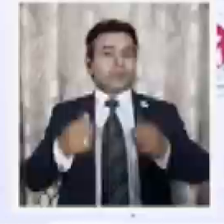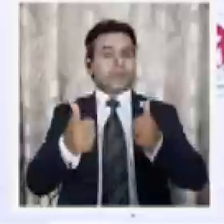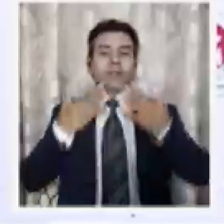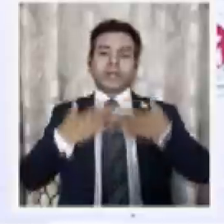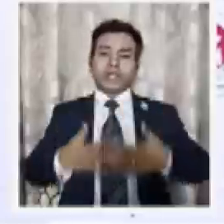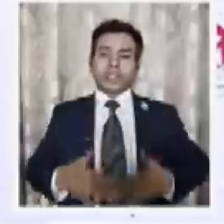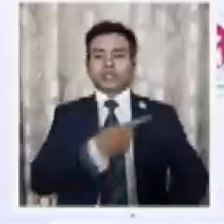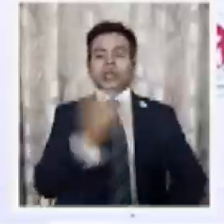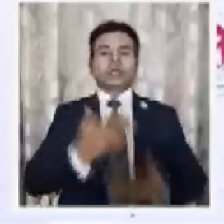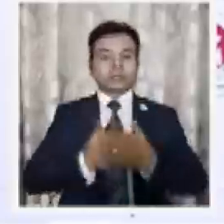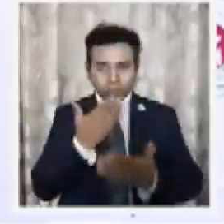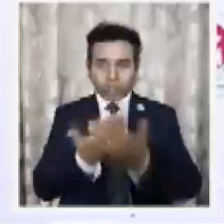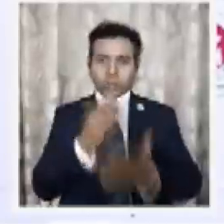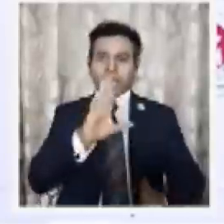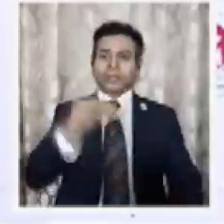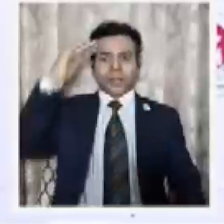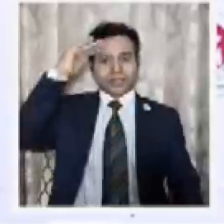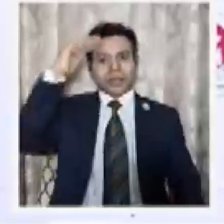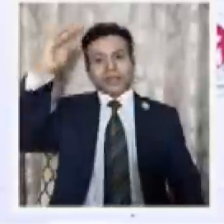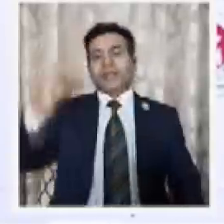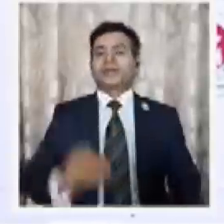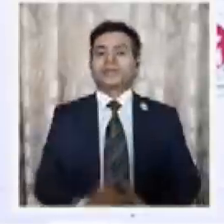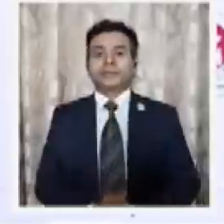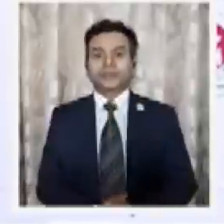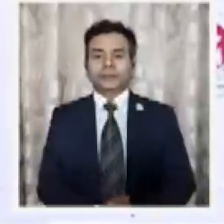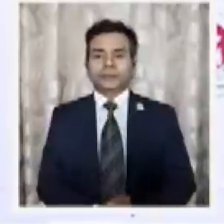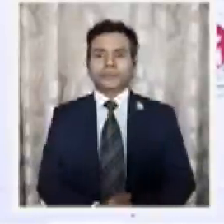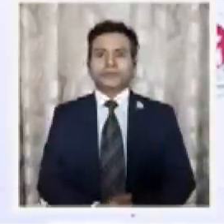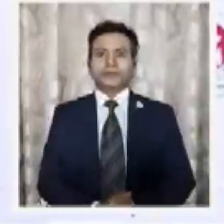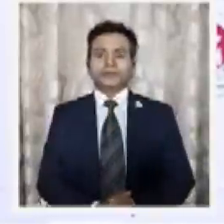এবং সবাই সুস্থ থাকি, ভালো থাকি। আপনাদের সবাইকে অনেক অনেক ধন্যবাদ। আসসালামু আলাইকুম।